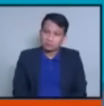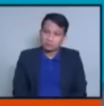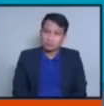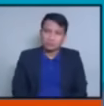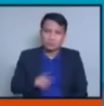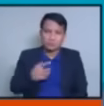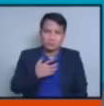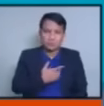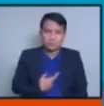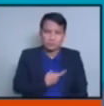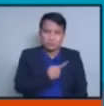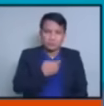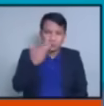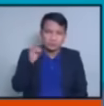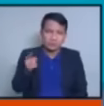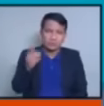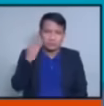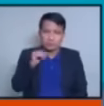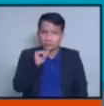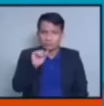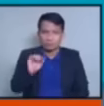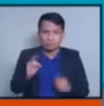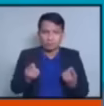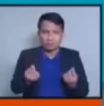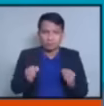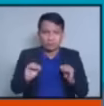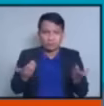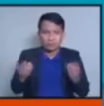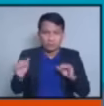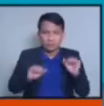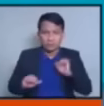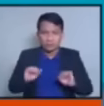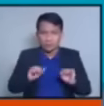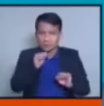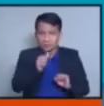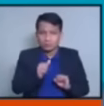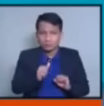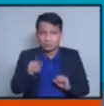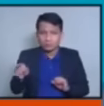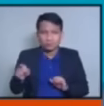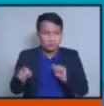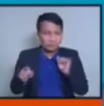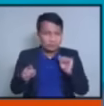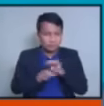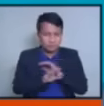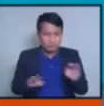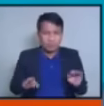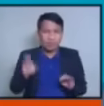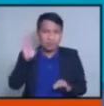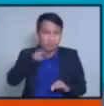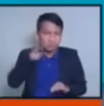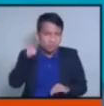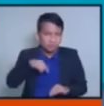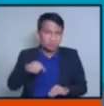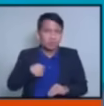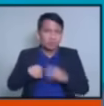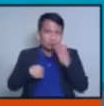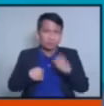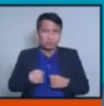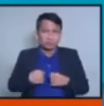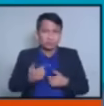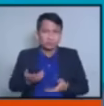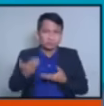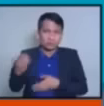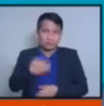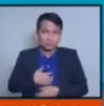masakit po sa inyo yung nangyari, ba't wala ho tayong ginawang aksyon at ayaw nyo raw pong umaksyon at sabi nyo raw, eh kapatid ko yan eh, bakit pa tayo magsampa